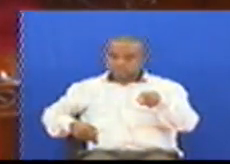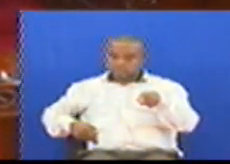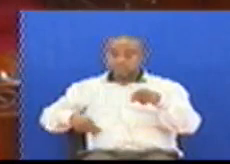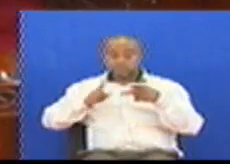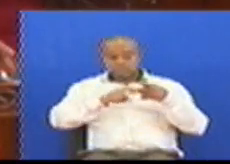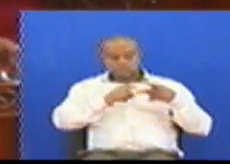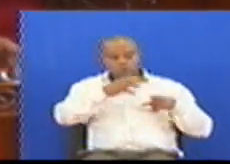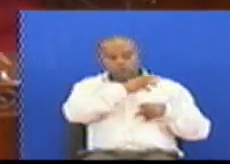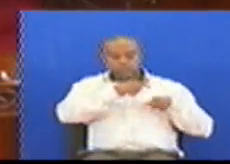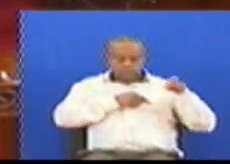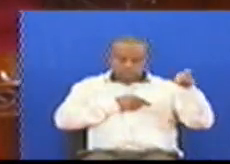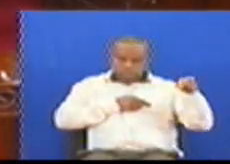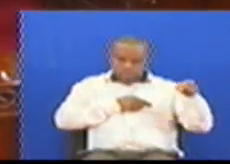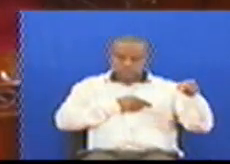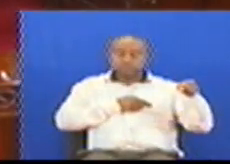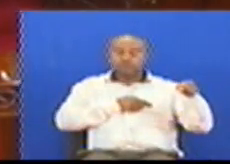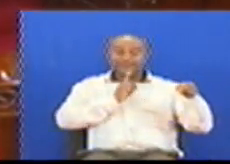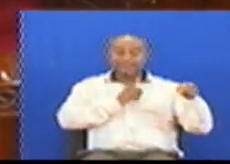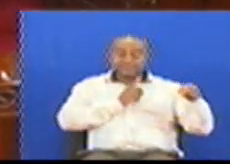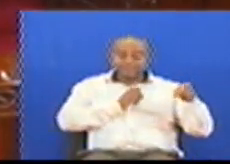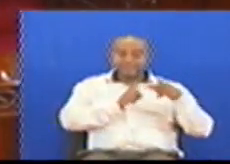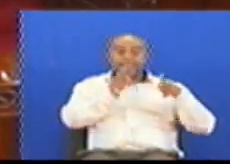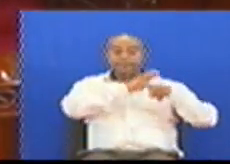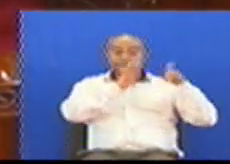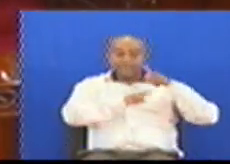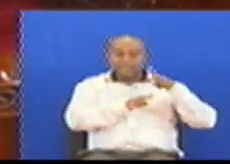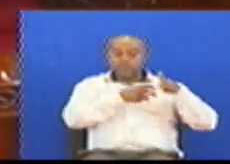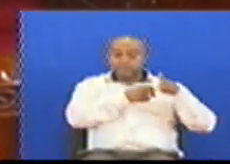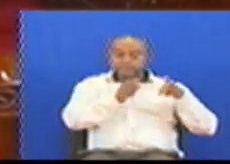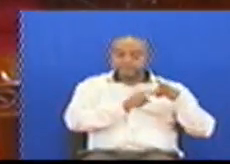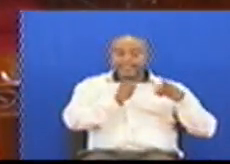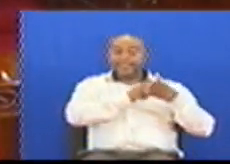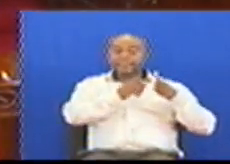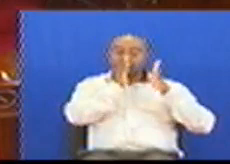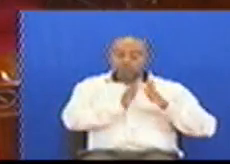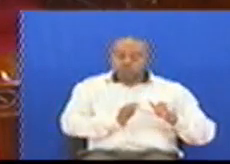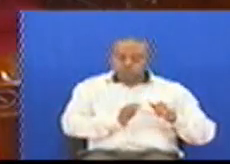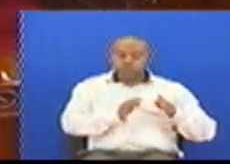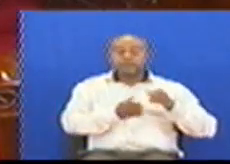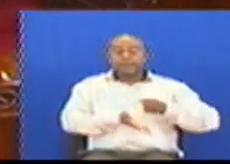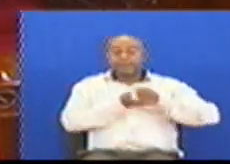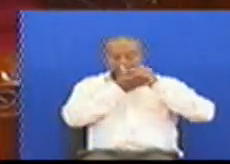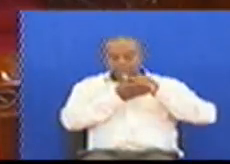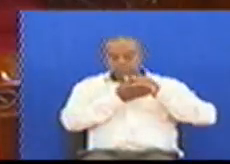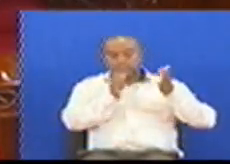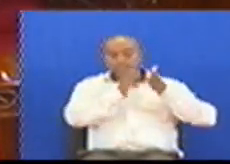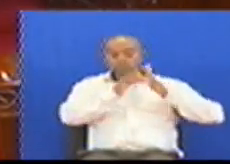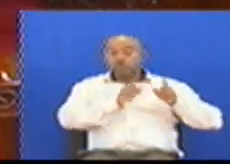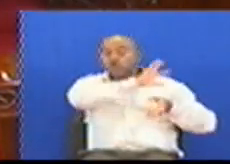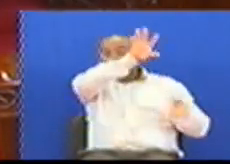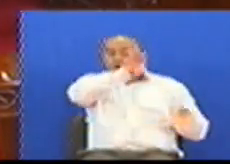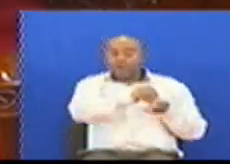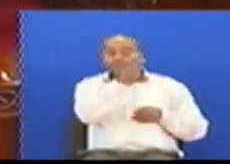Jafo na wasaidizi wake, naibu mawaziri, katibu mkuu na naibu makatibu mkuu wote